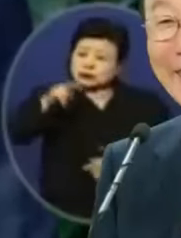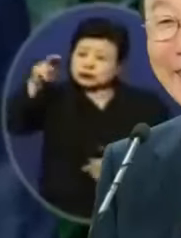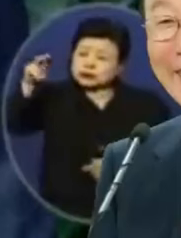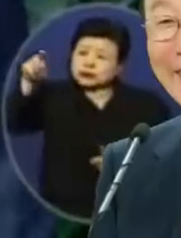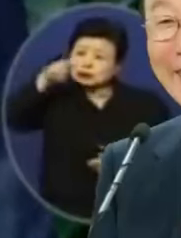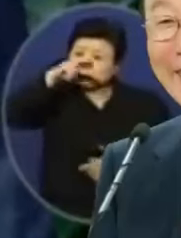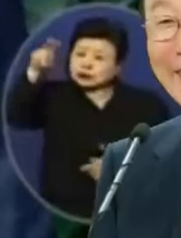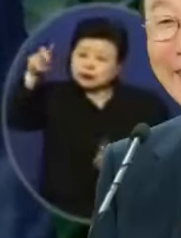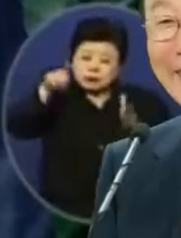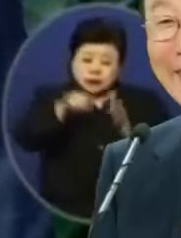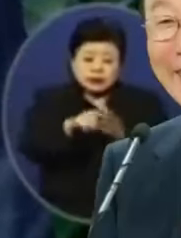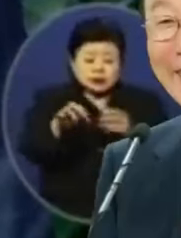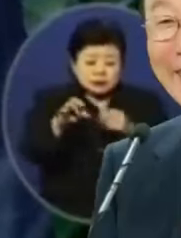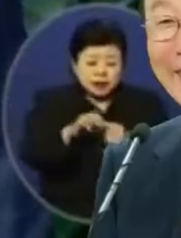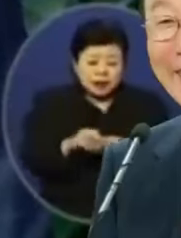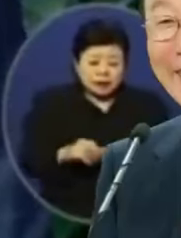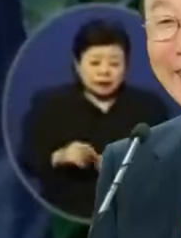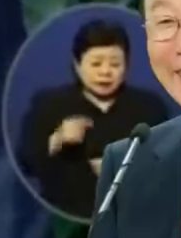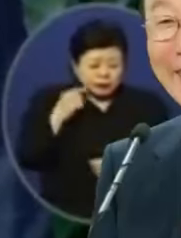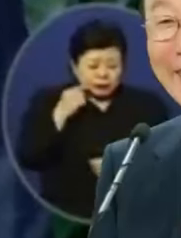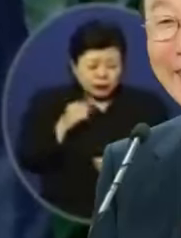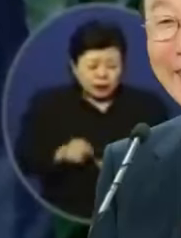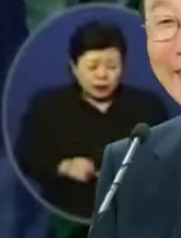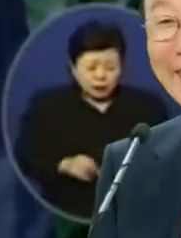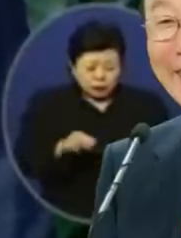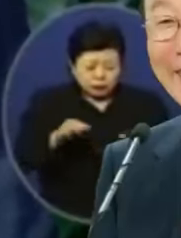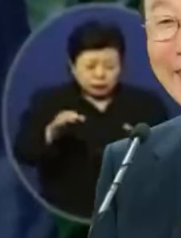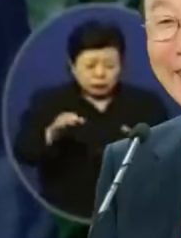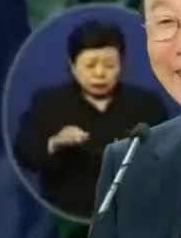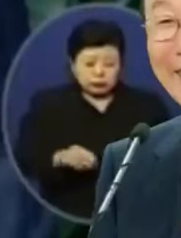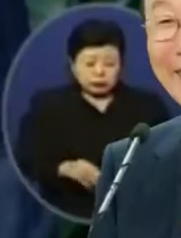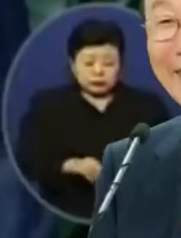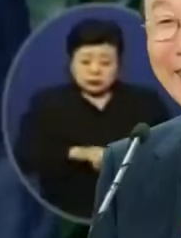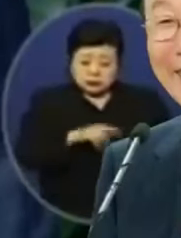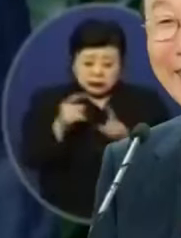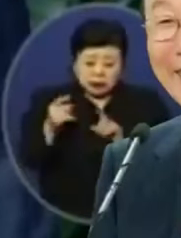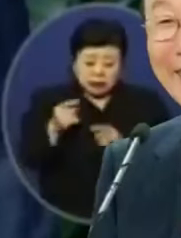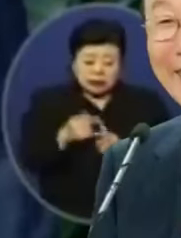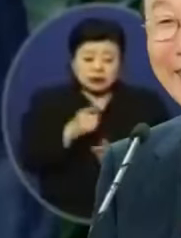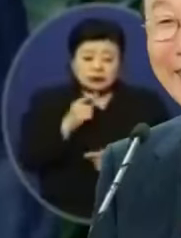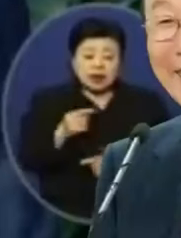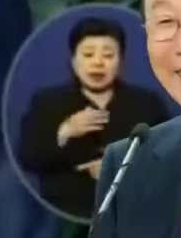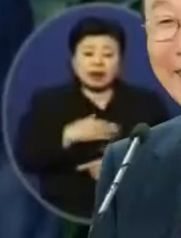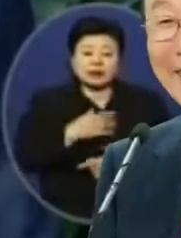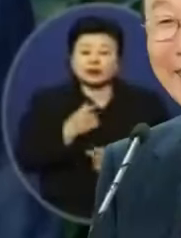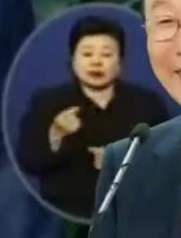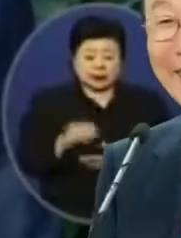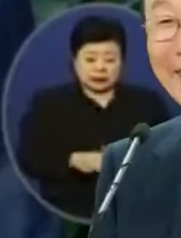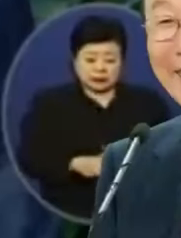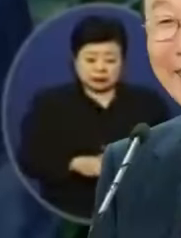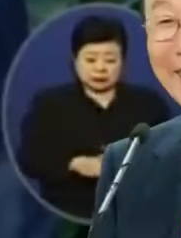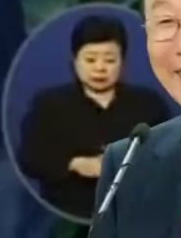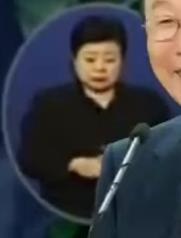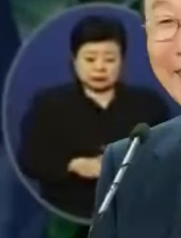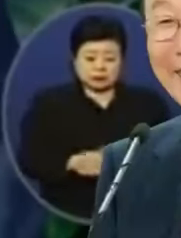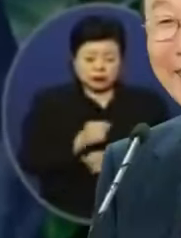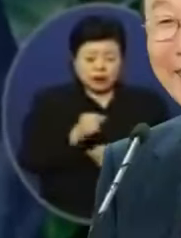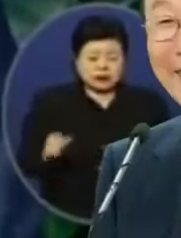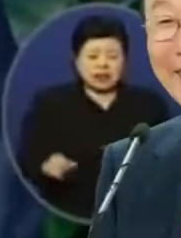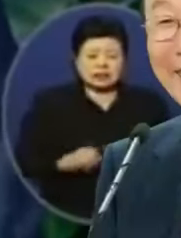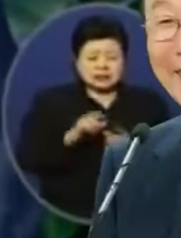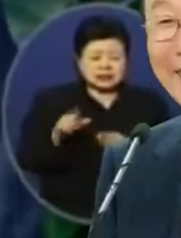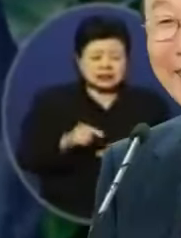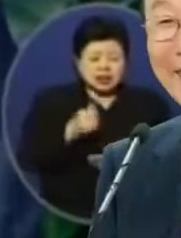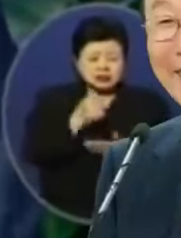믿는 자마다 독에서 해방되고 살아났습니다. 예수님이 말씀하기를 내가 그와 같다. 이 광야 같은